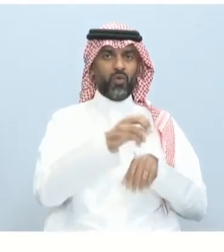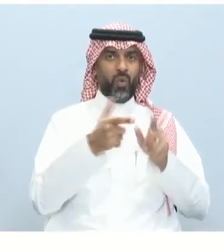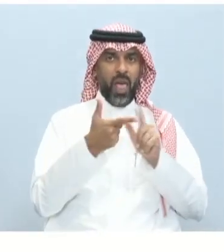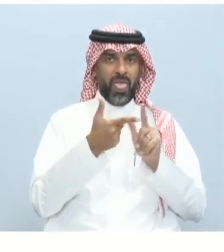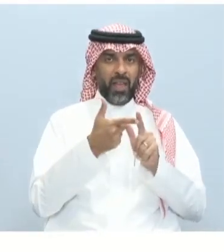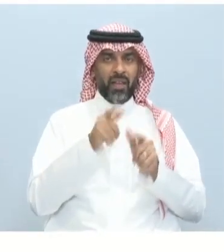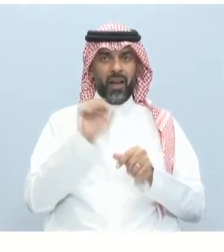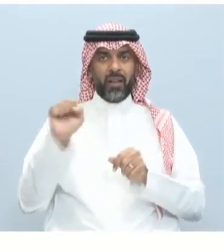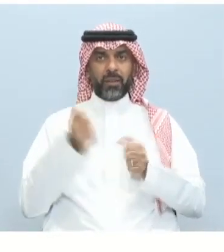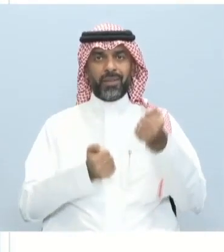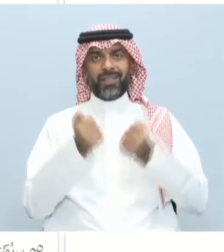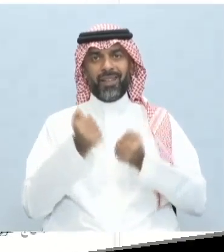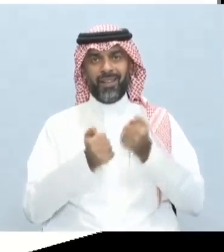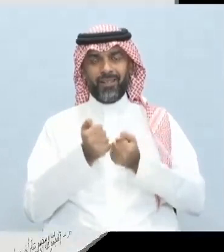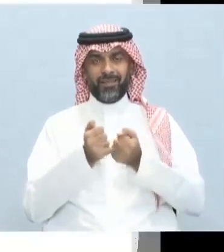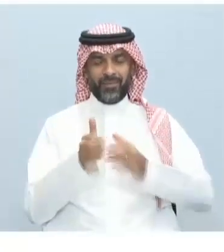السيارات.